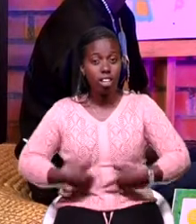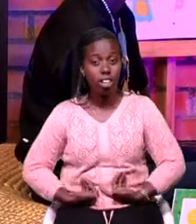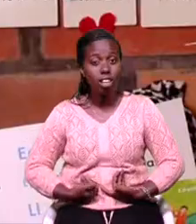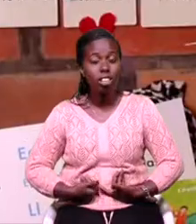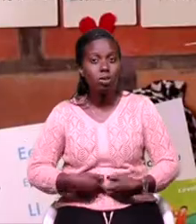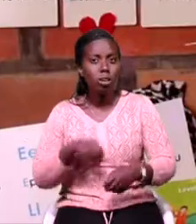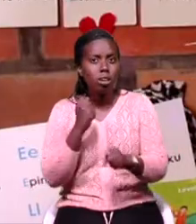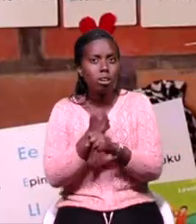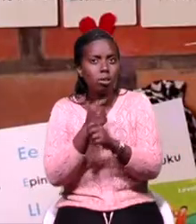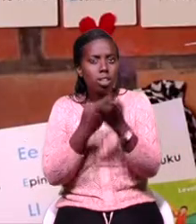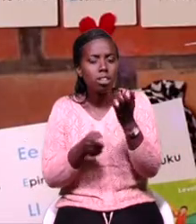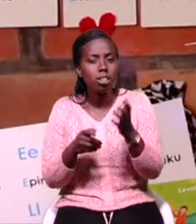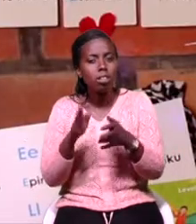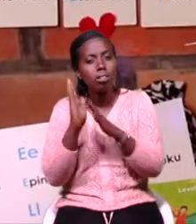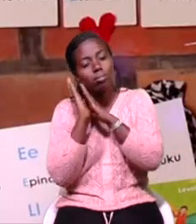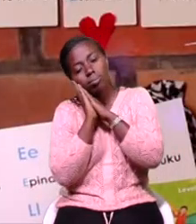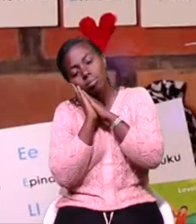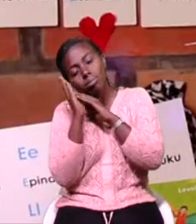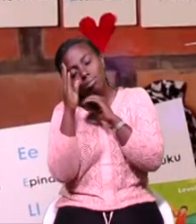ananiwe n'iki?